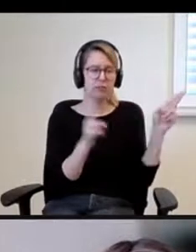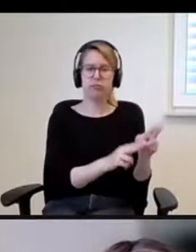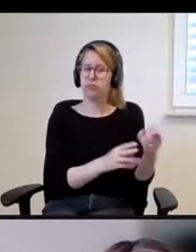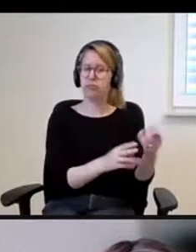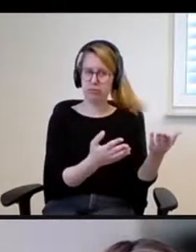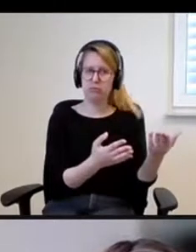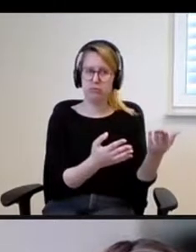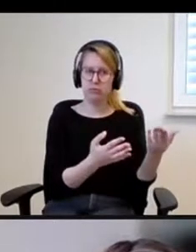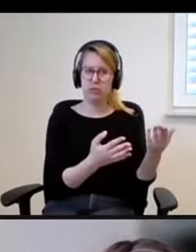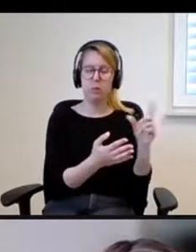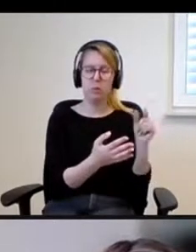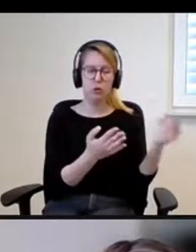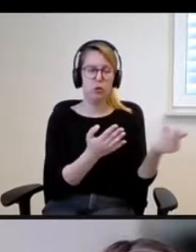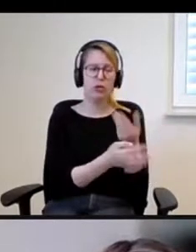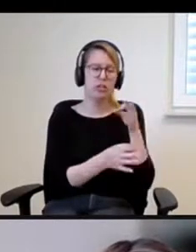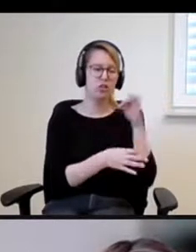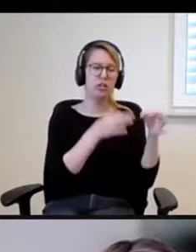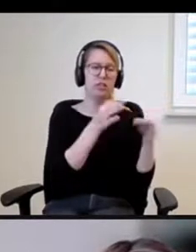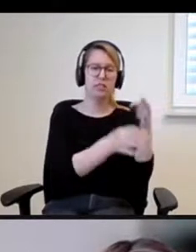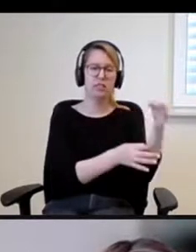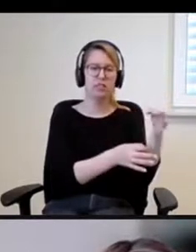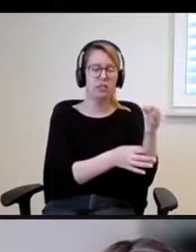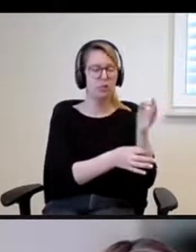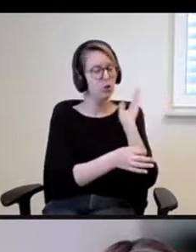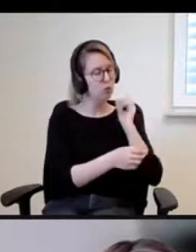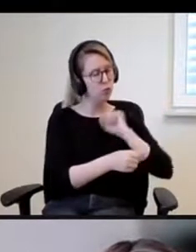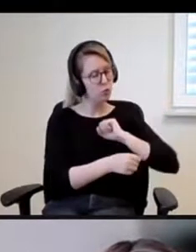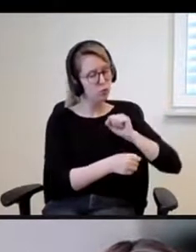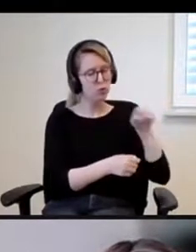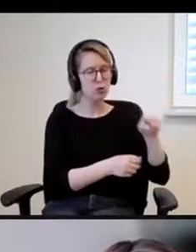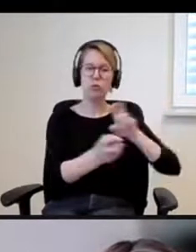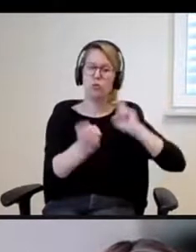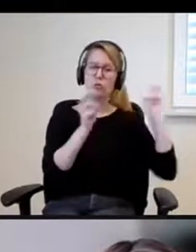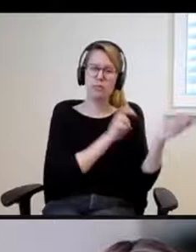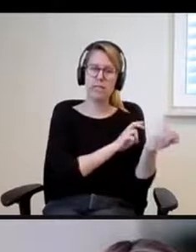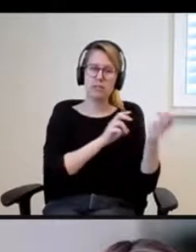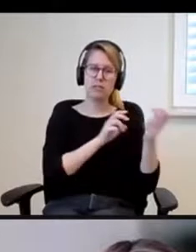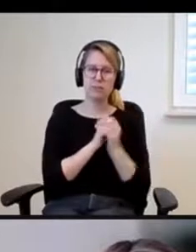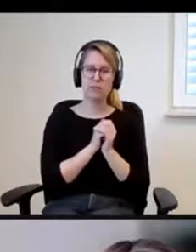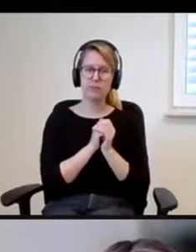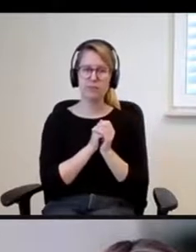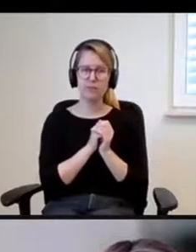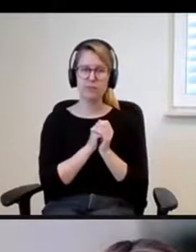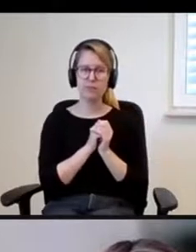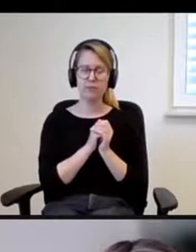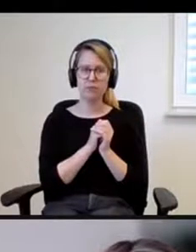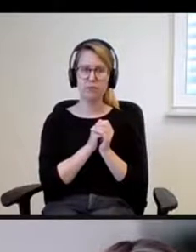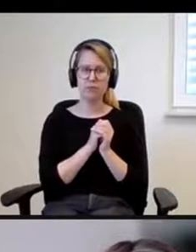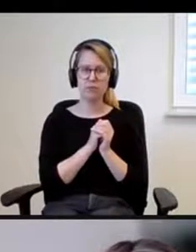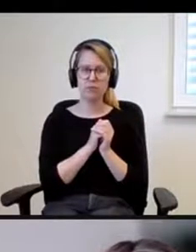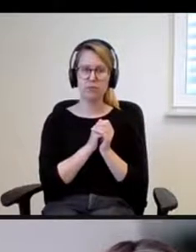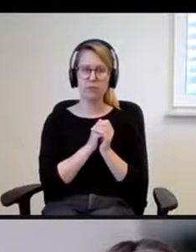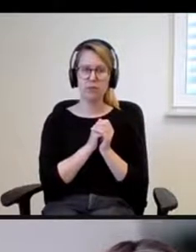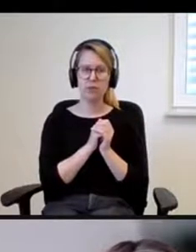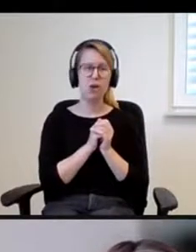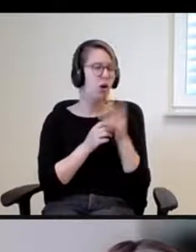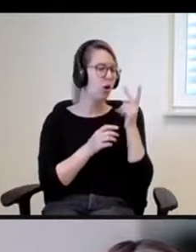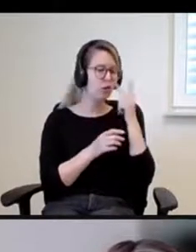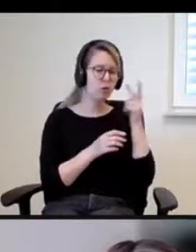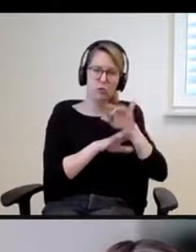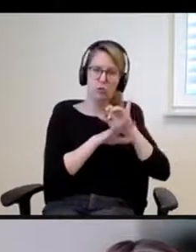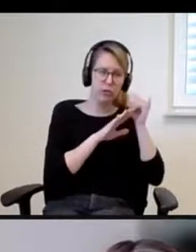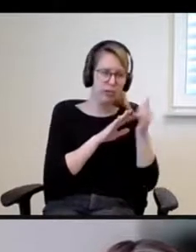neuen Avancen auch noch viel gehen kann, eben auch an die Projekte gucken, wird da auf